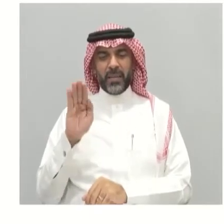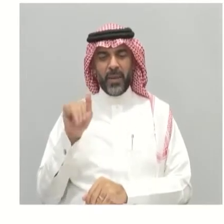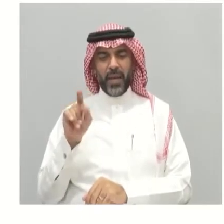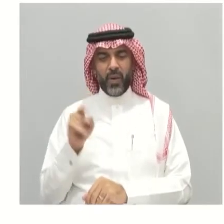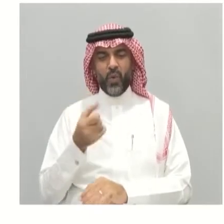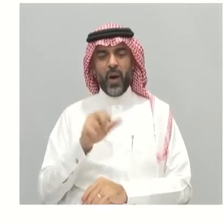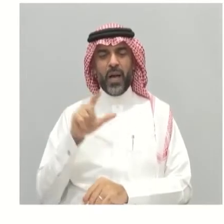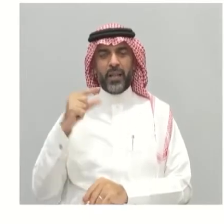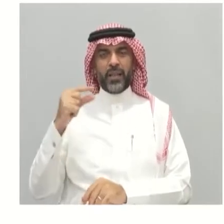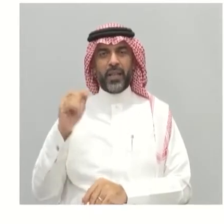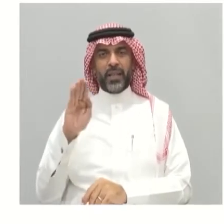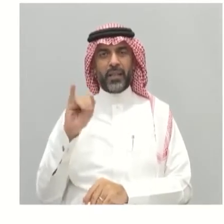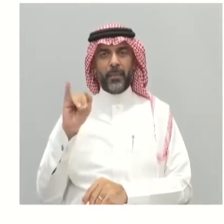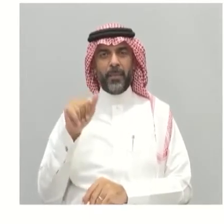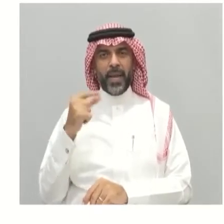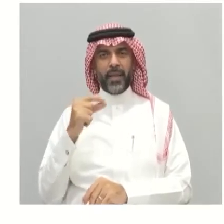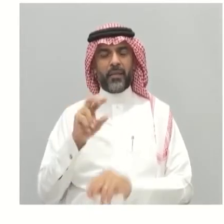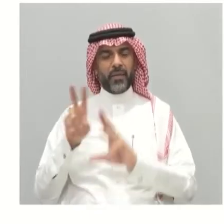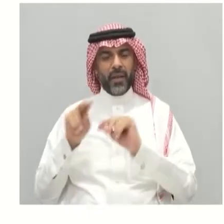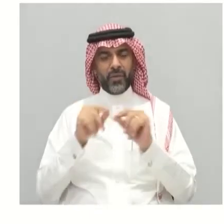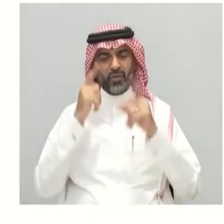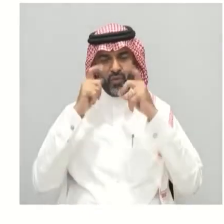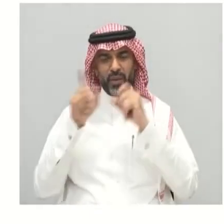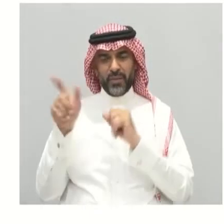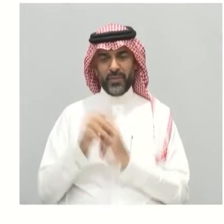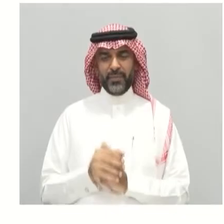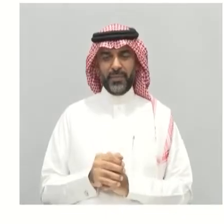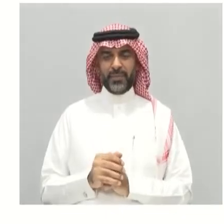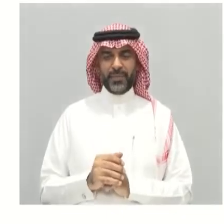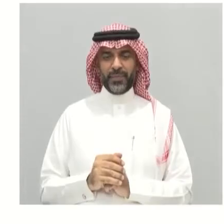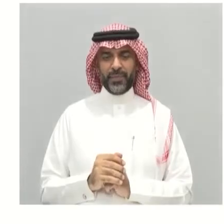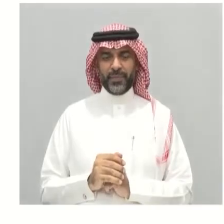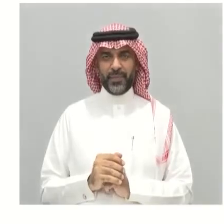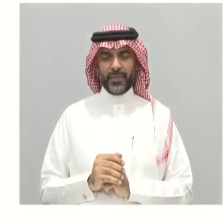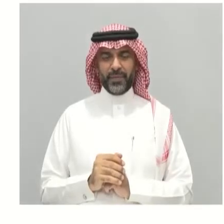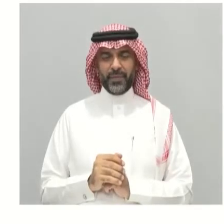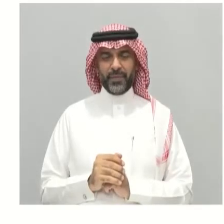سبيروجيرا وايضا الفولفكس كما نلاحظ من خلال هذه الصور